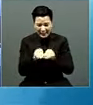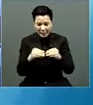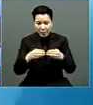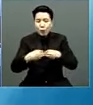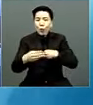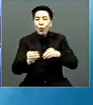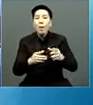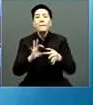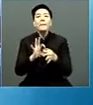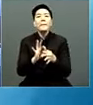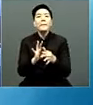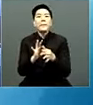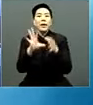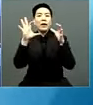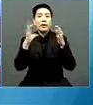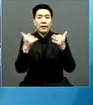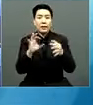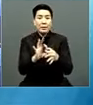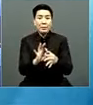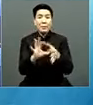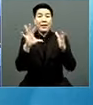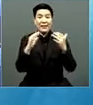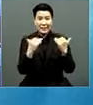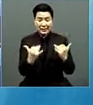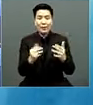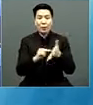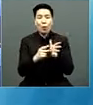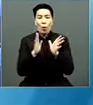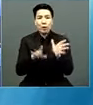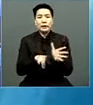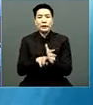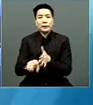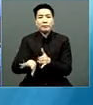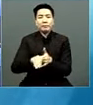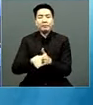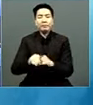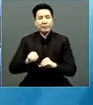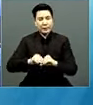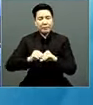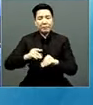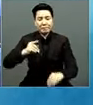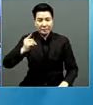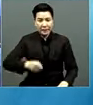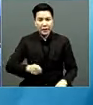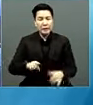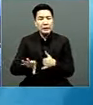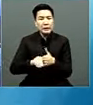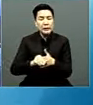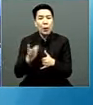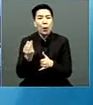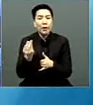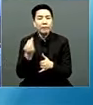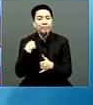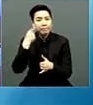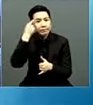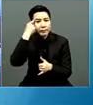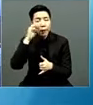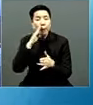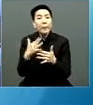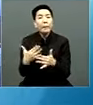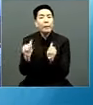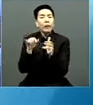คาดการว่าเมื่อผ่อนขึ้นมาเนี่ยต้องมีผู้ติดเชื้อเพิ่มขึ้นแน่แต่จะติดเชื้อให้ได้สักเท่าไหร่นะครับปล่อย